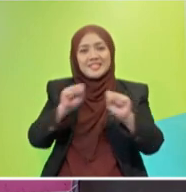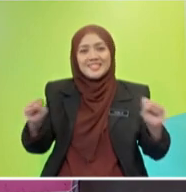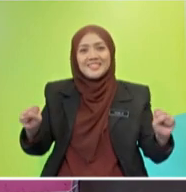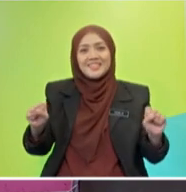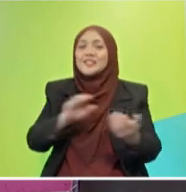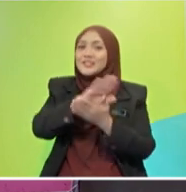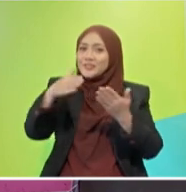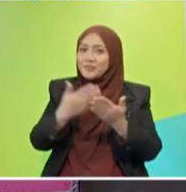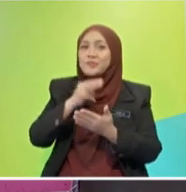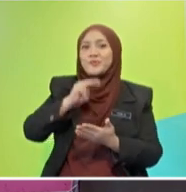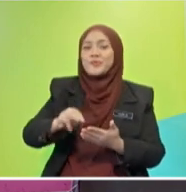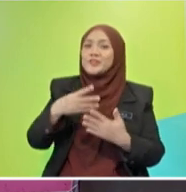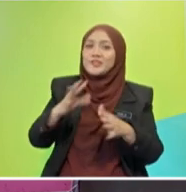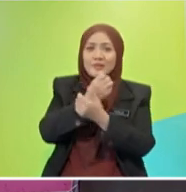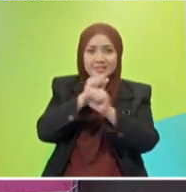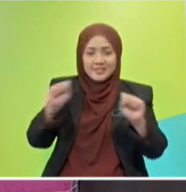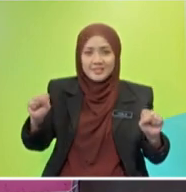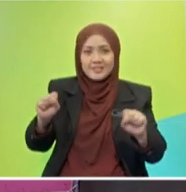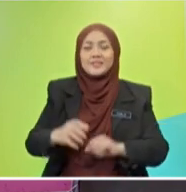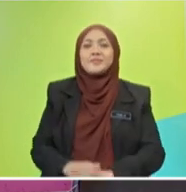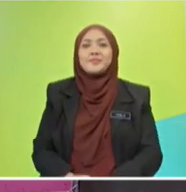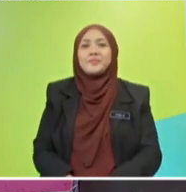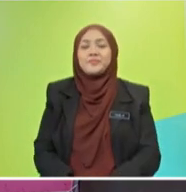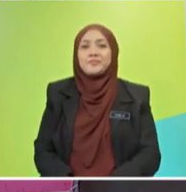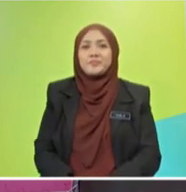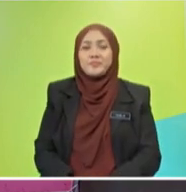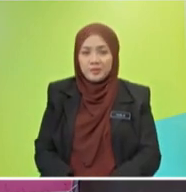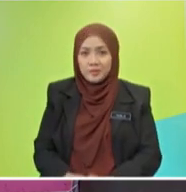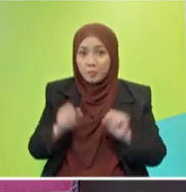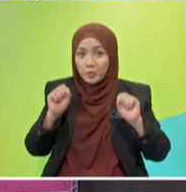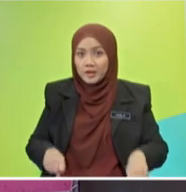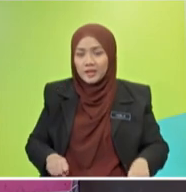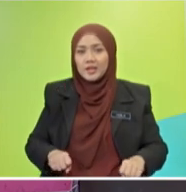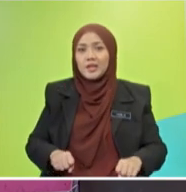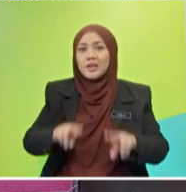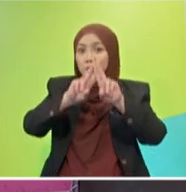Baguslah semuanya adik-adik oke Cikgu boleh kita sekarang